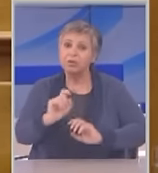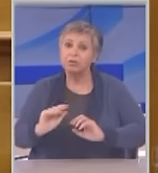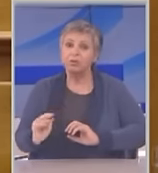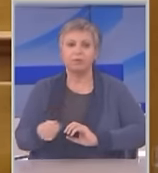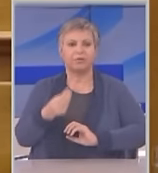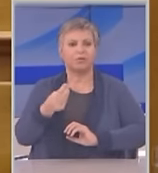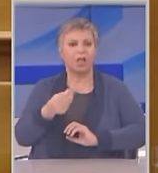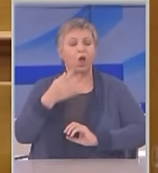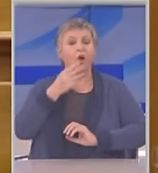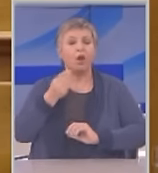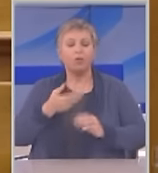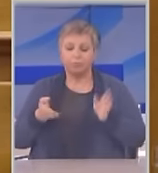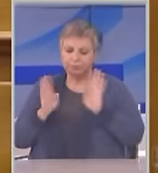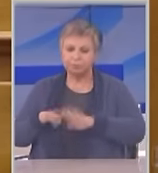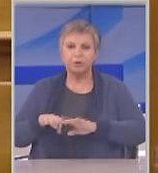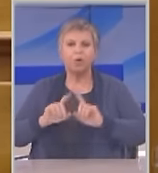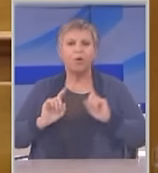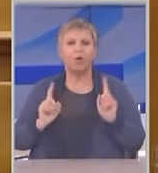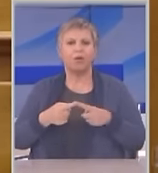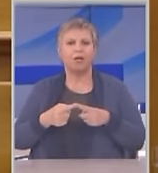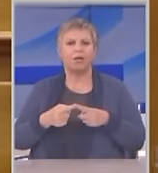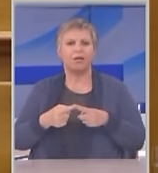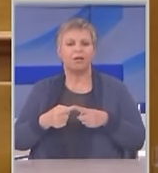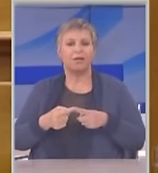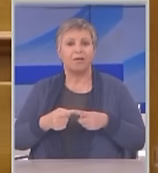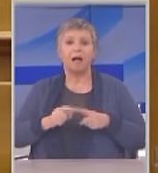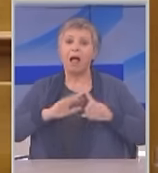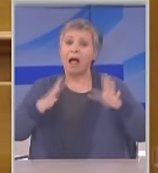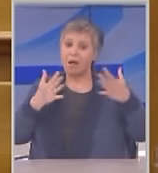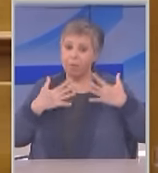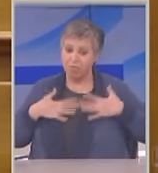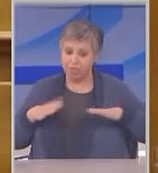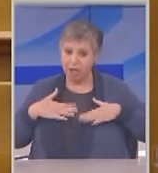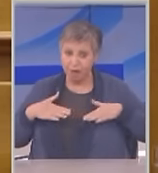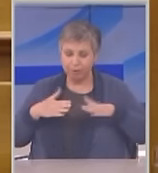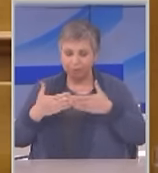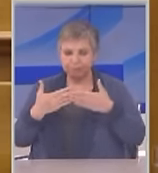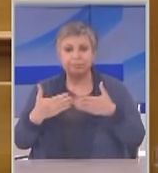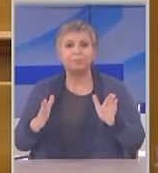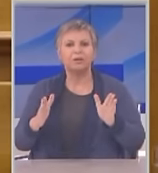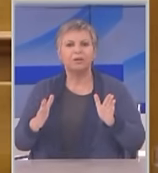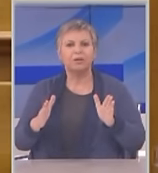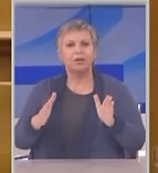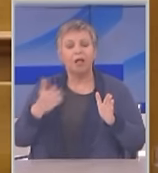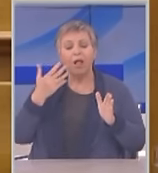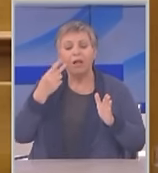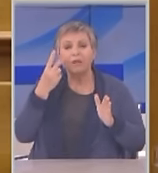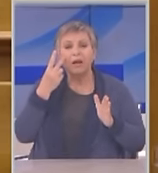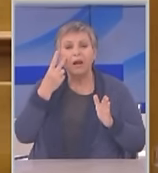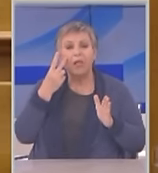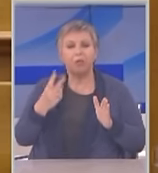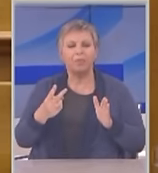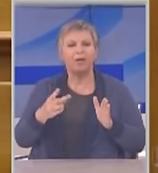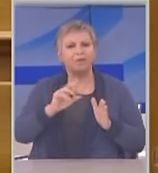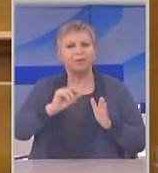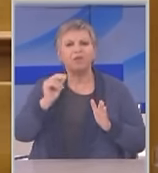ήλιον, αρκεί να αποφασίσουμε κάποιες υποθέσεις να τις ξεκουκουλώσουμε και να τις δει λιγάκι ο ήλιος. Αν